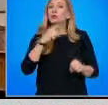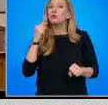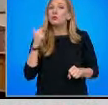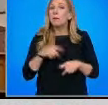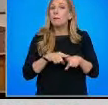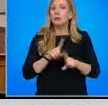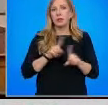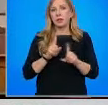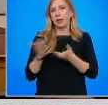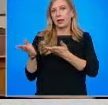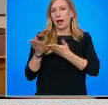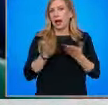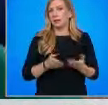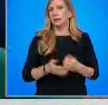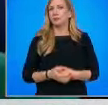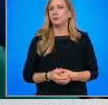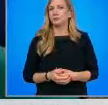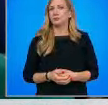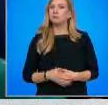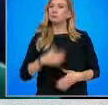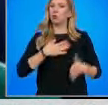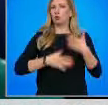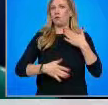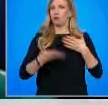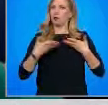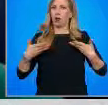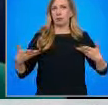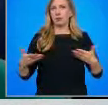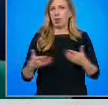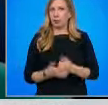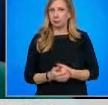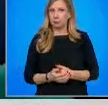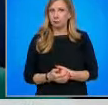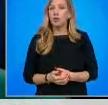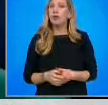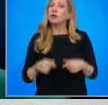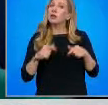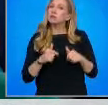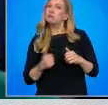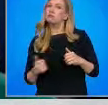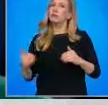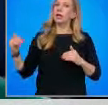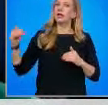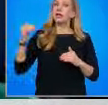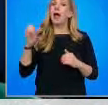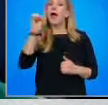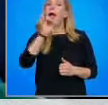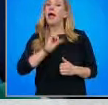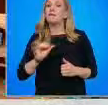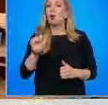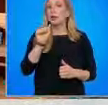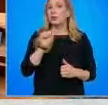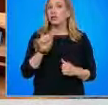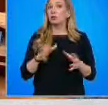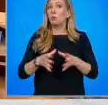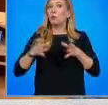на тържественото заседание на парламента. Удовлетворени сме, че надделя евроатлантическото